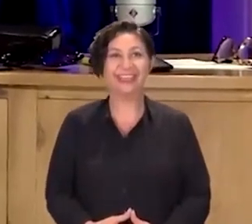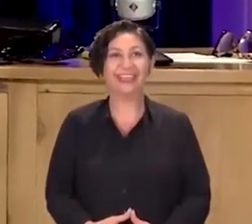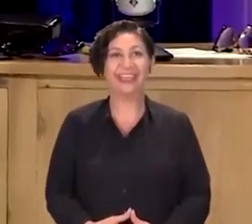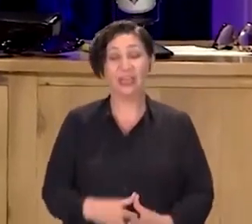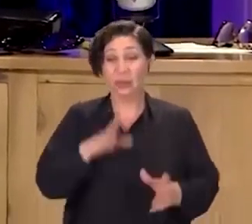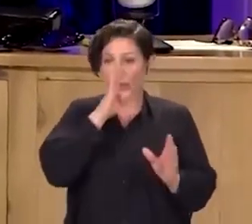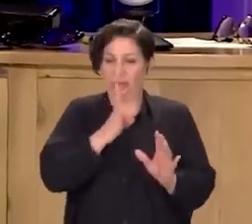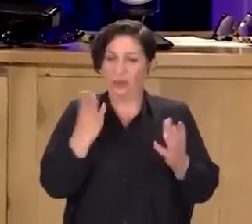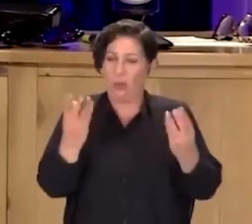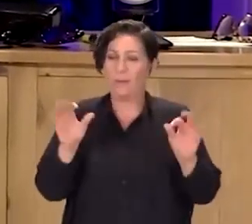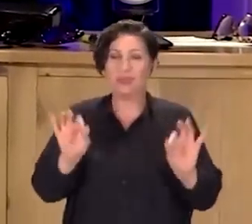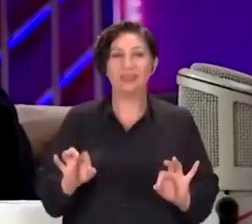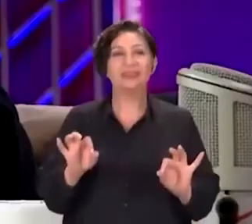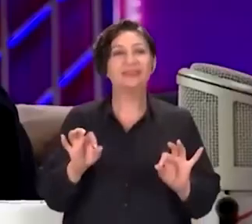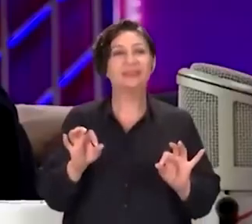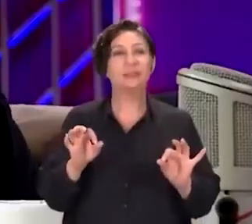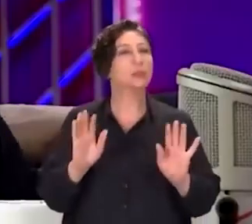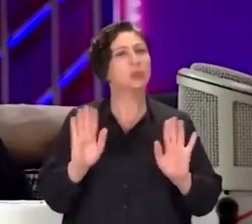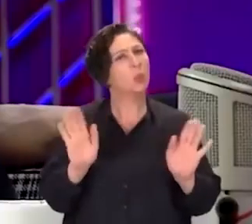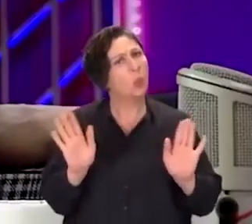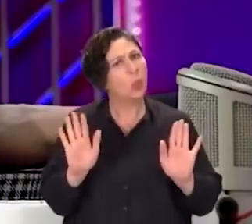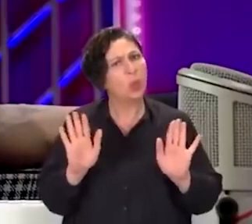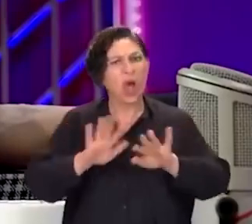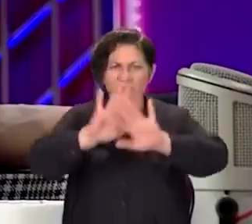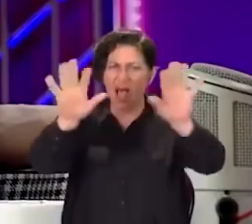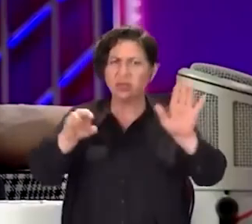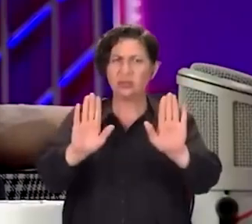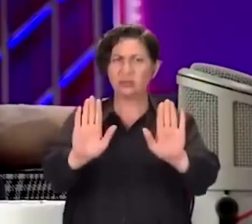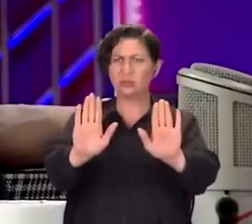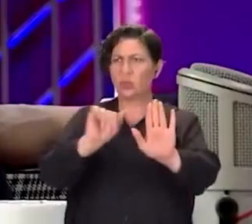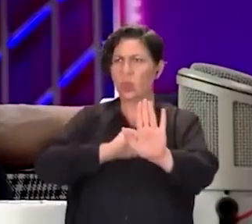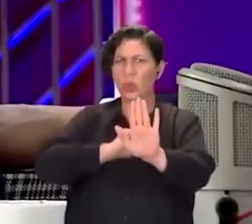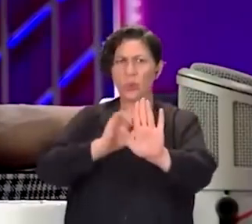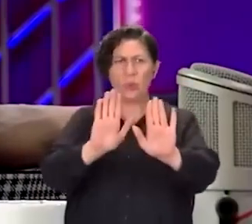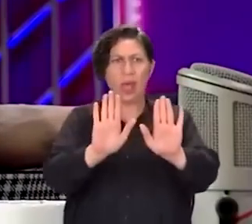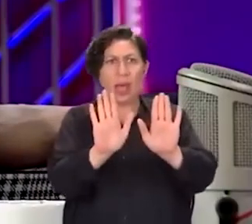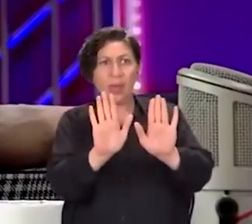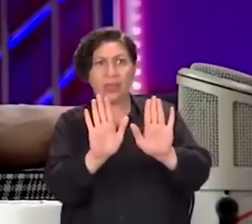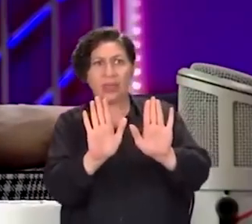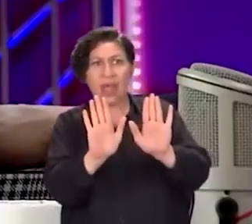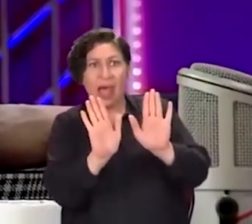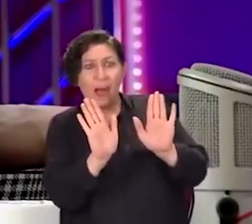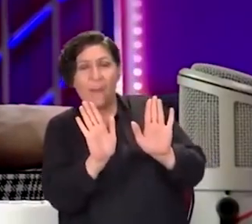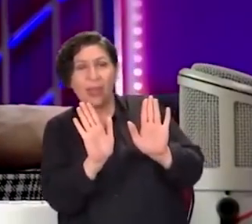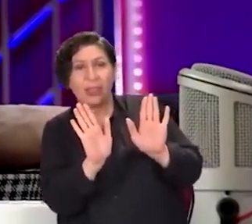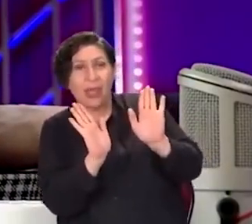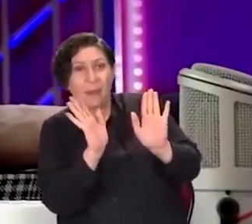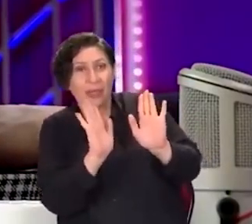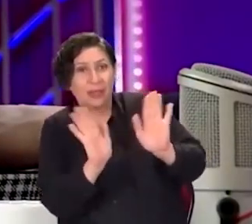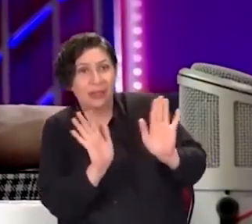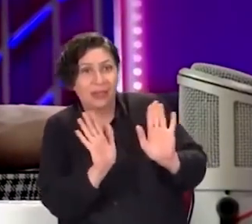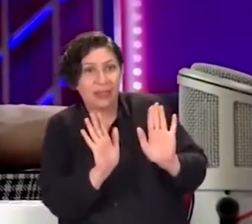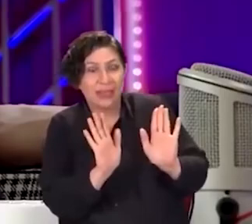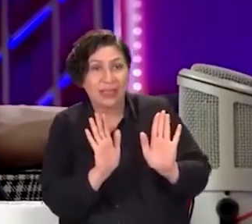Ciddileştin kesinlikle. Yani kesinlikle. Yok, artık her şeyden şöyle korkuyorum. Aman aman diyorum